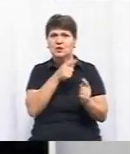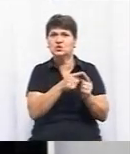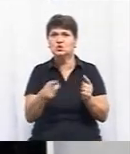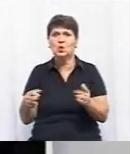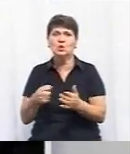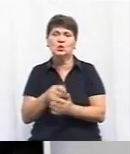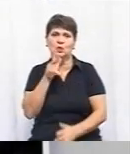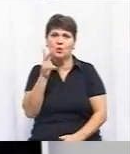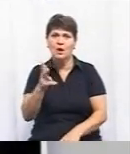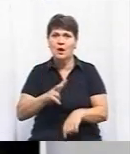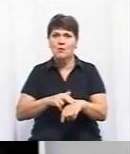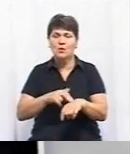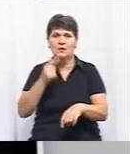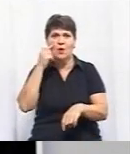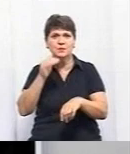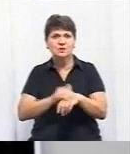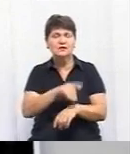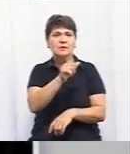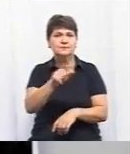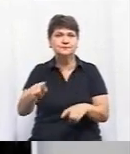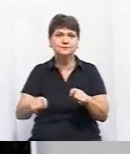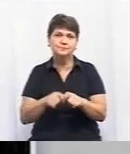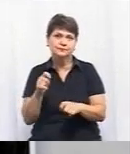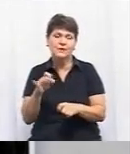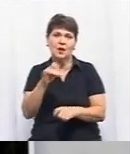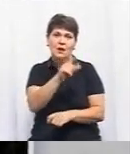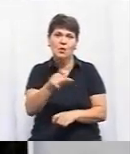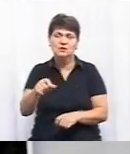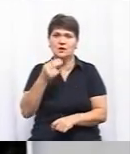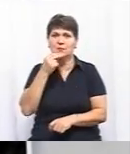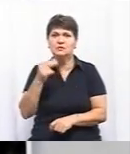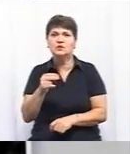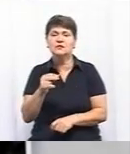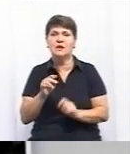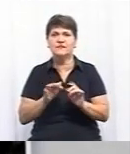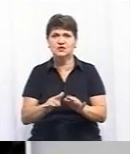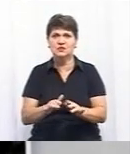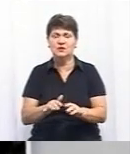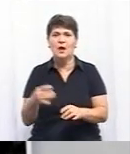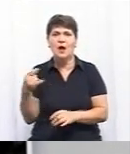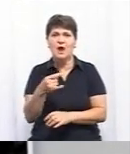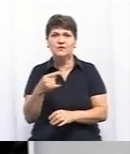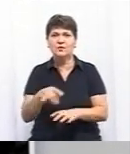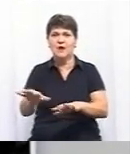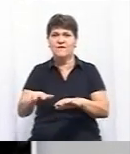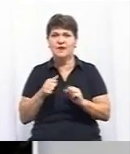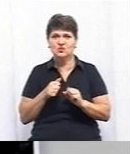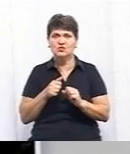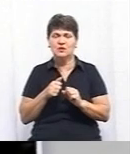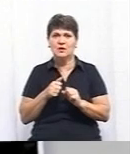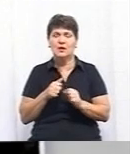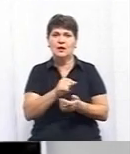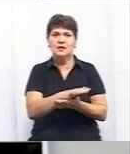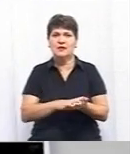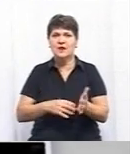3 років. Поліцейські встановлюють усі обставини правопорушення і осіб, причетних до його вчинення. Автомобіль вилучено.